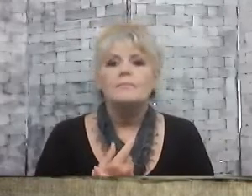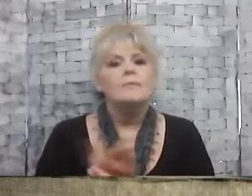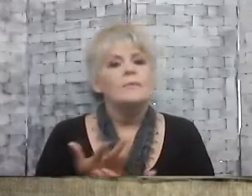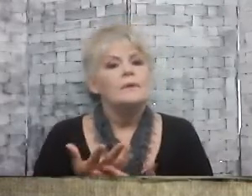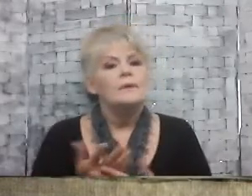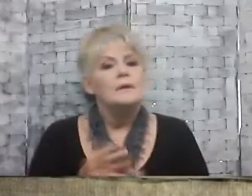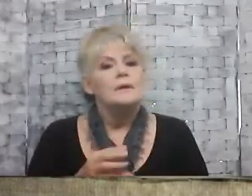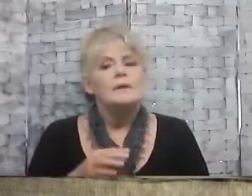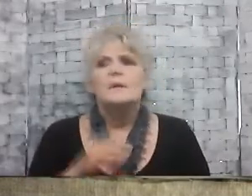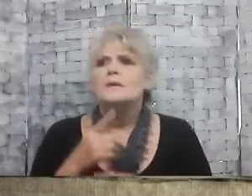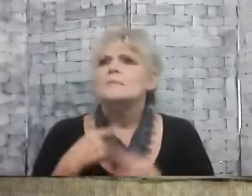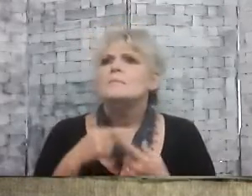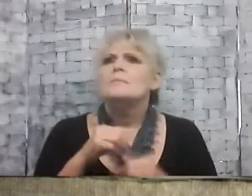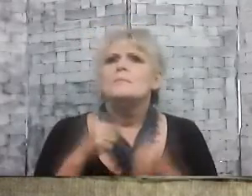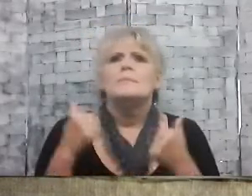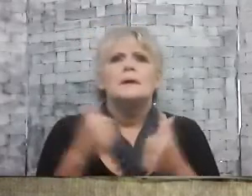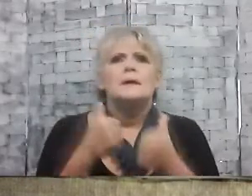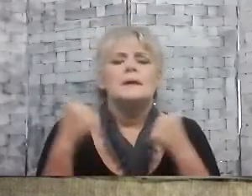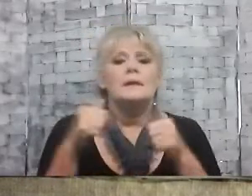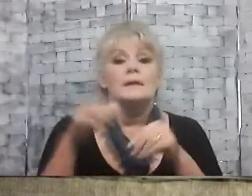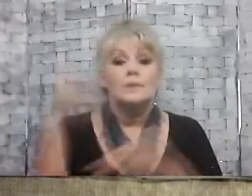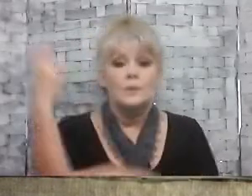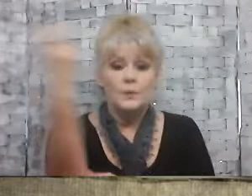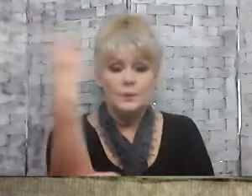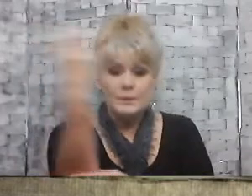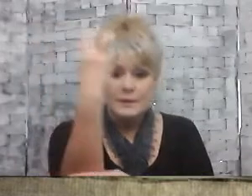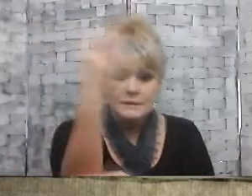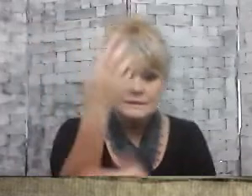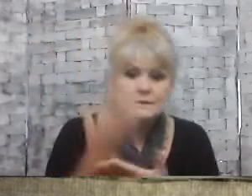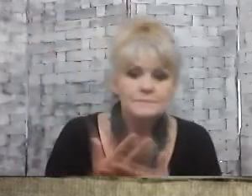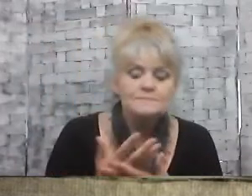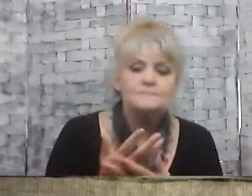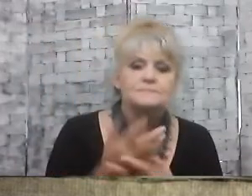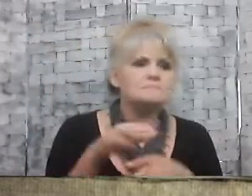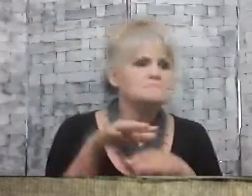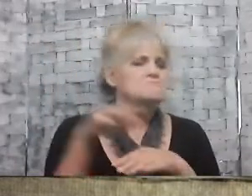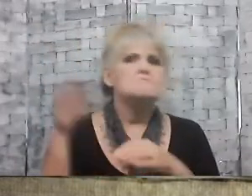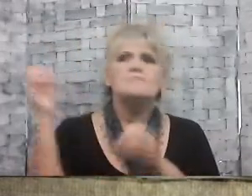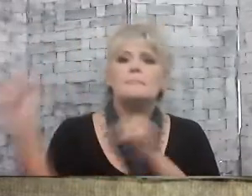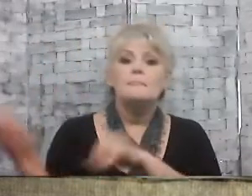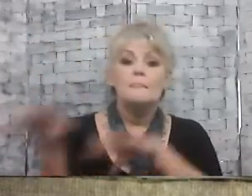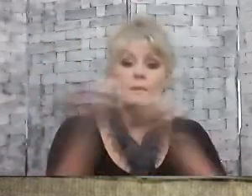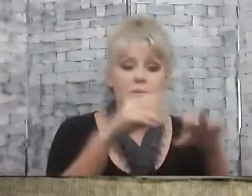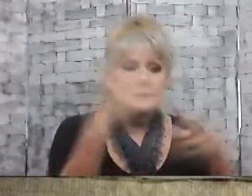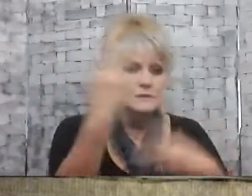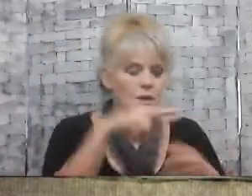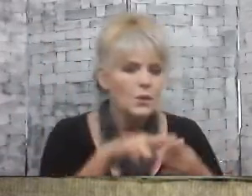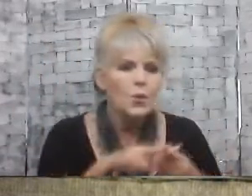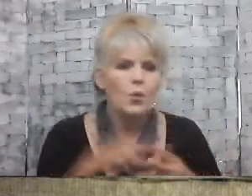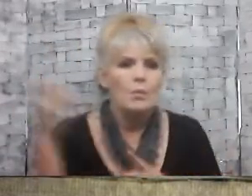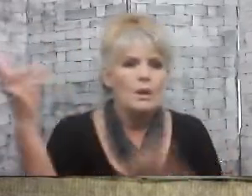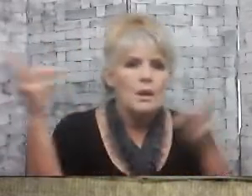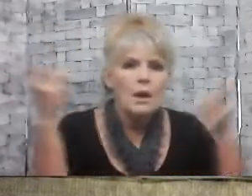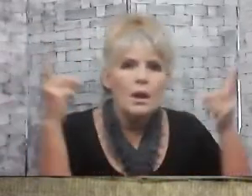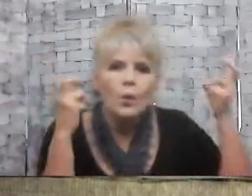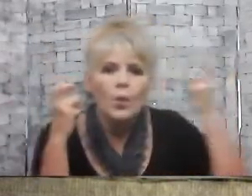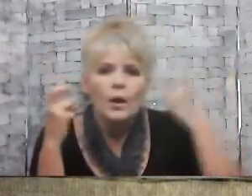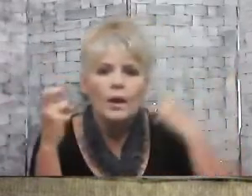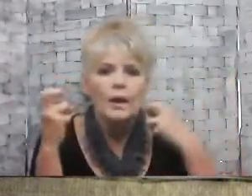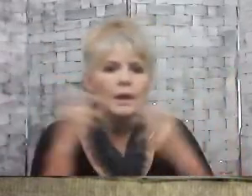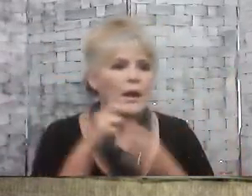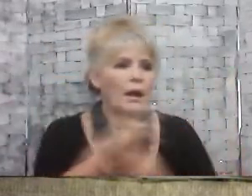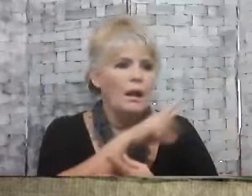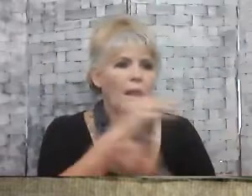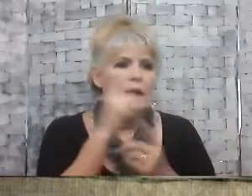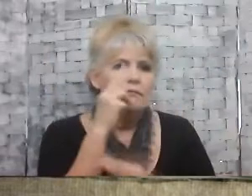reisreëlings vir jou deurgee. Moet nie ver by die vensters uitleen nie, is gevaarlike dier nie, dis nie so reis nie. Maar